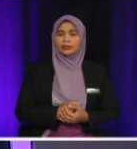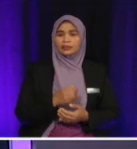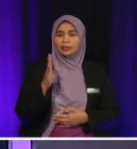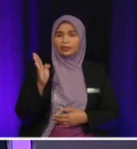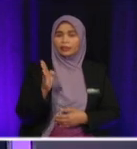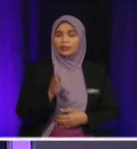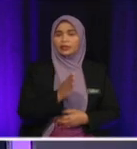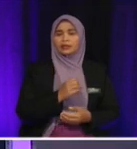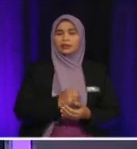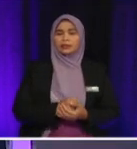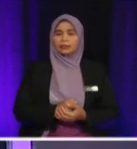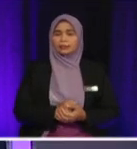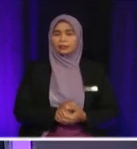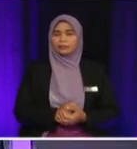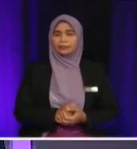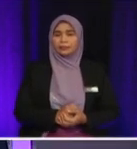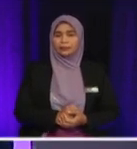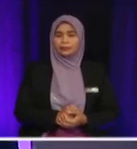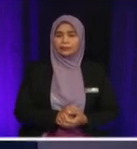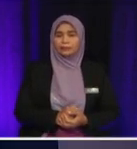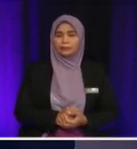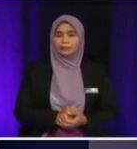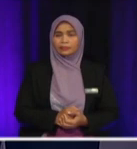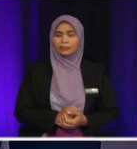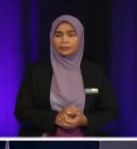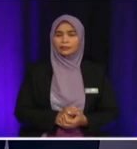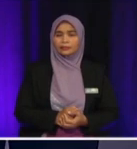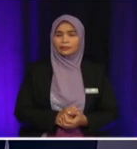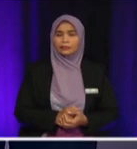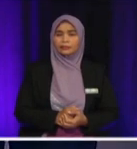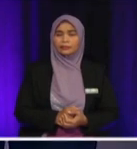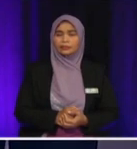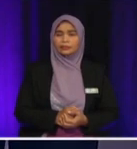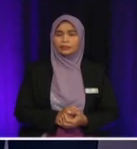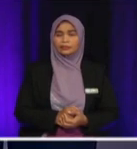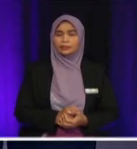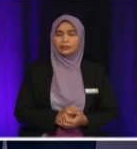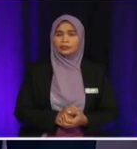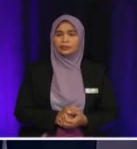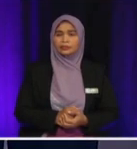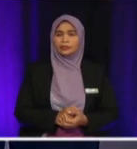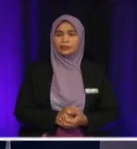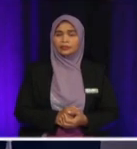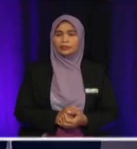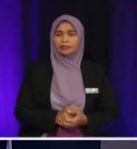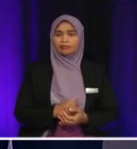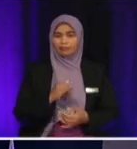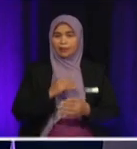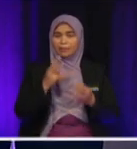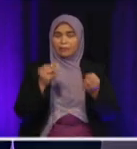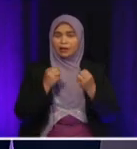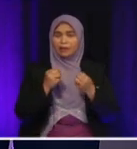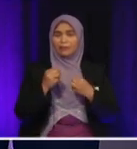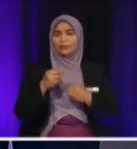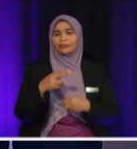tariku li dinihi al-mafariku lil jamaah. Kan boleh jelaskan bacaan? Saya nak minta